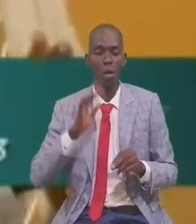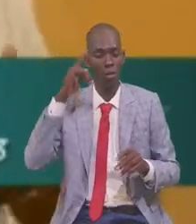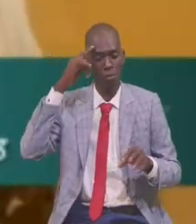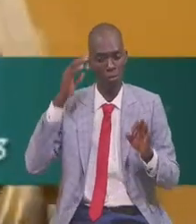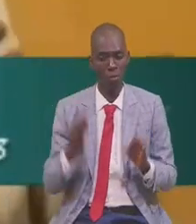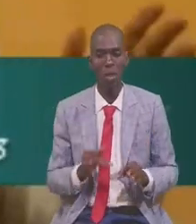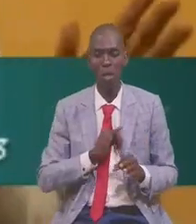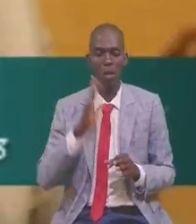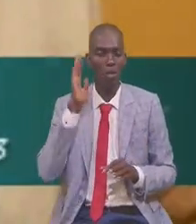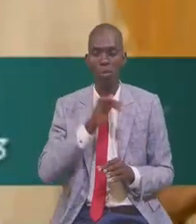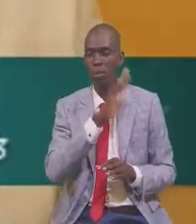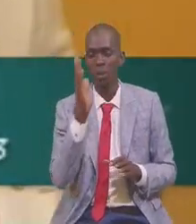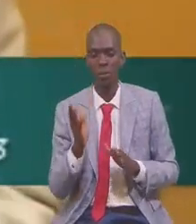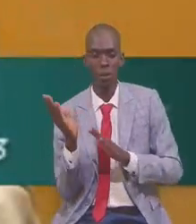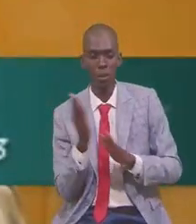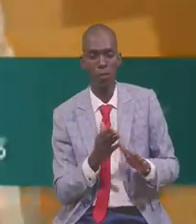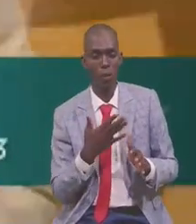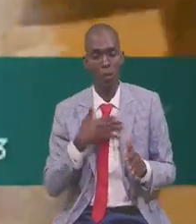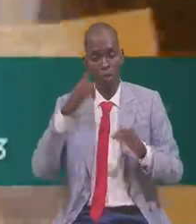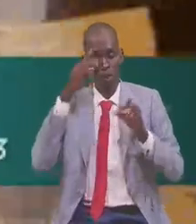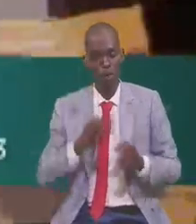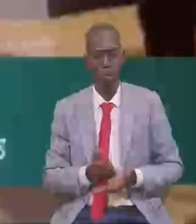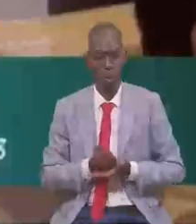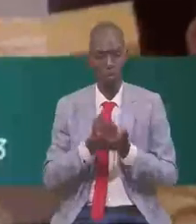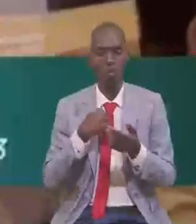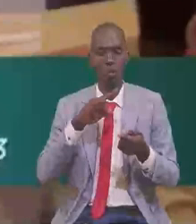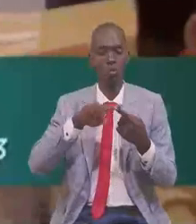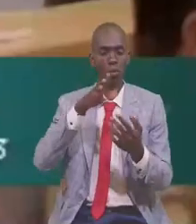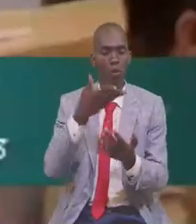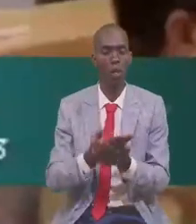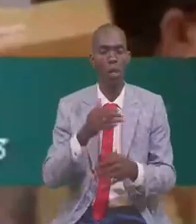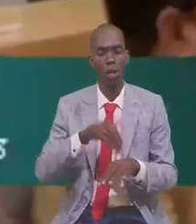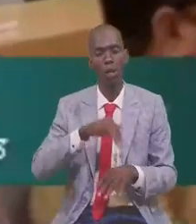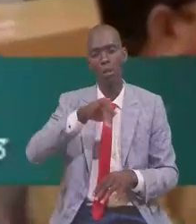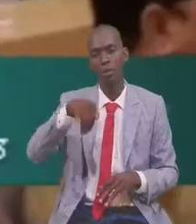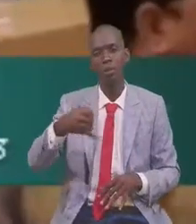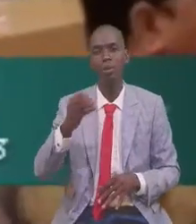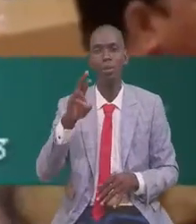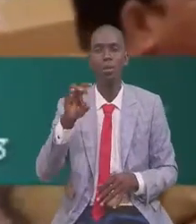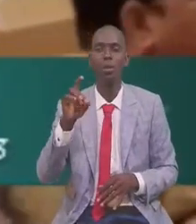décision m'amène au Jourdain. Qu'est-ce que je vais faire? Ne t'en fais pas.